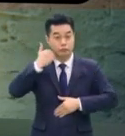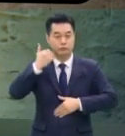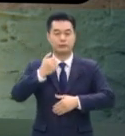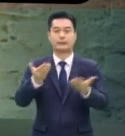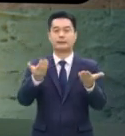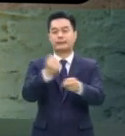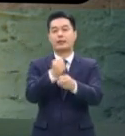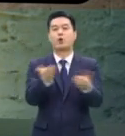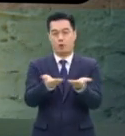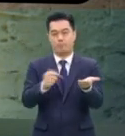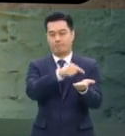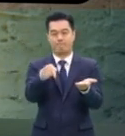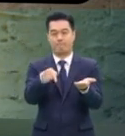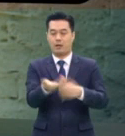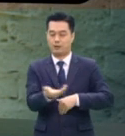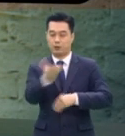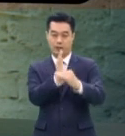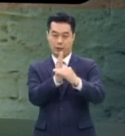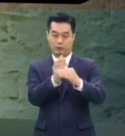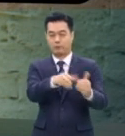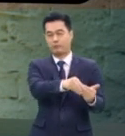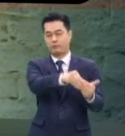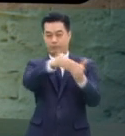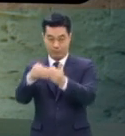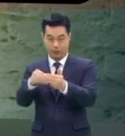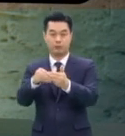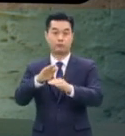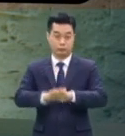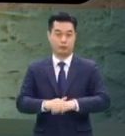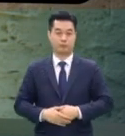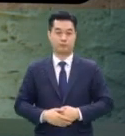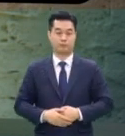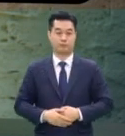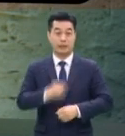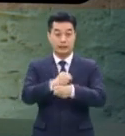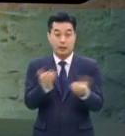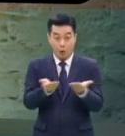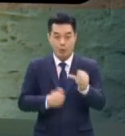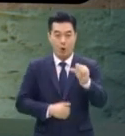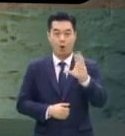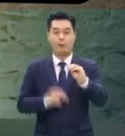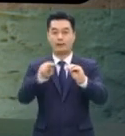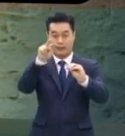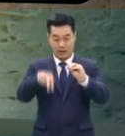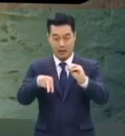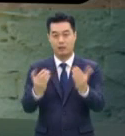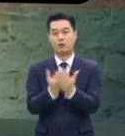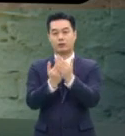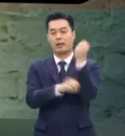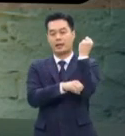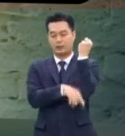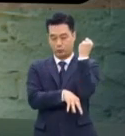성장의 중심에 올려 놓는 것입니다 제조 어미 $50,000 성장의 기반이 되어야